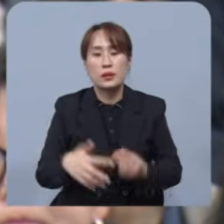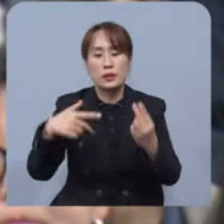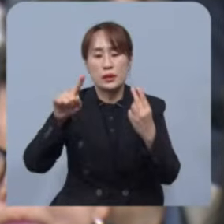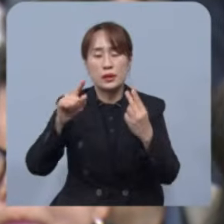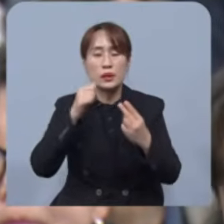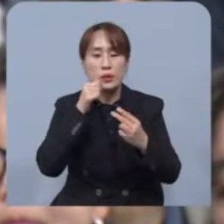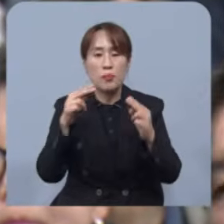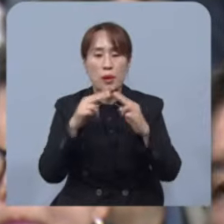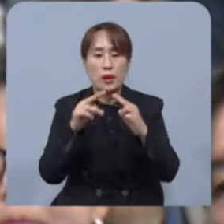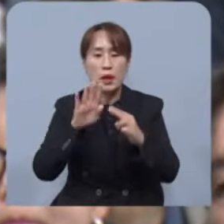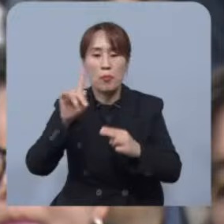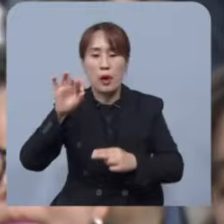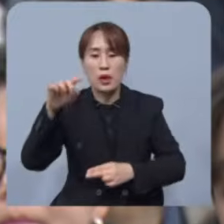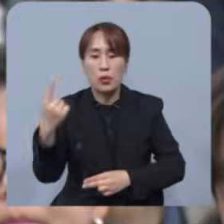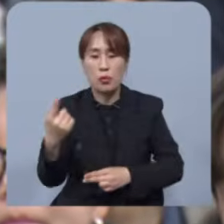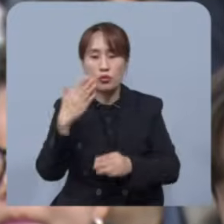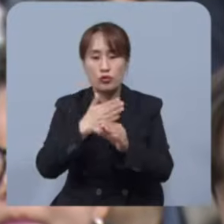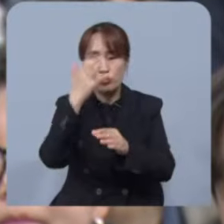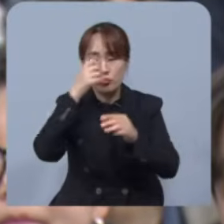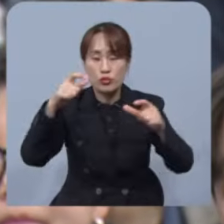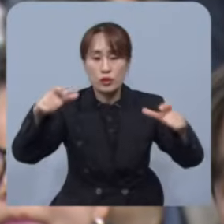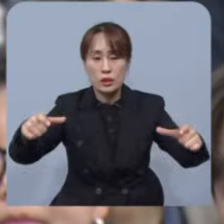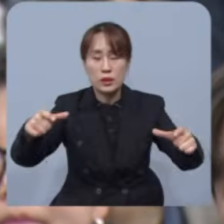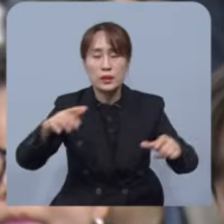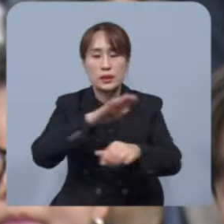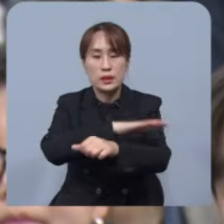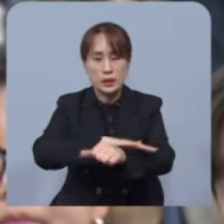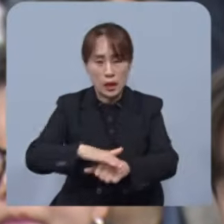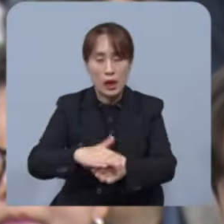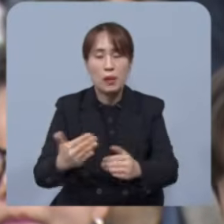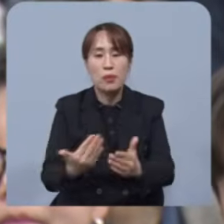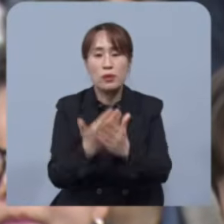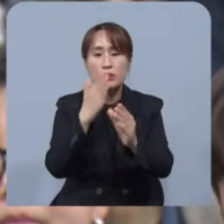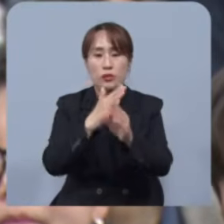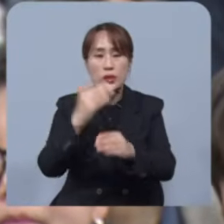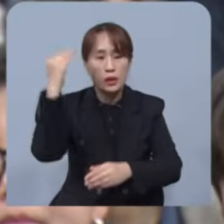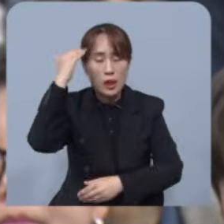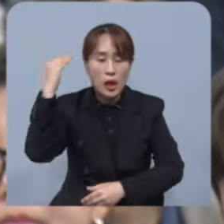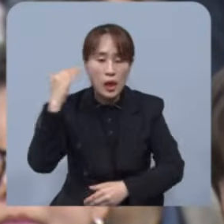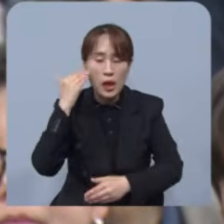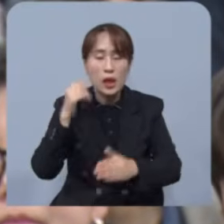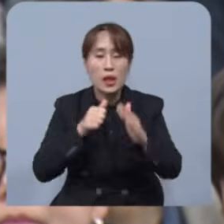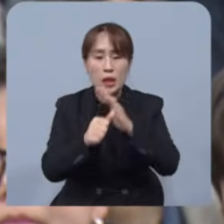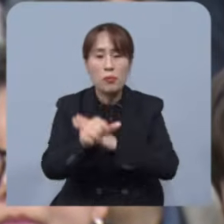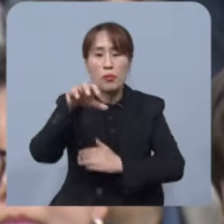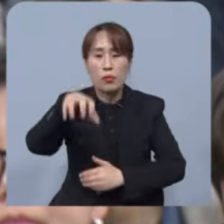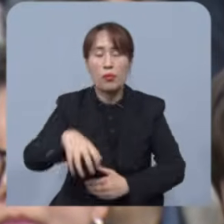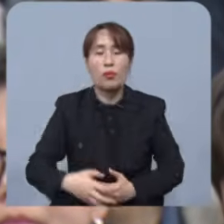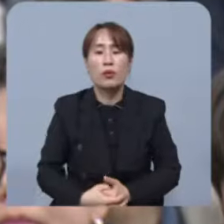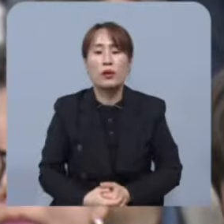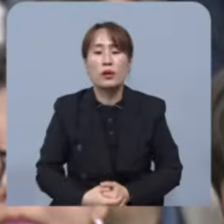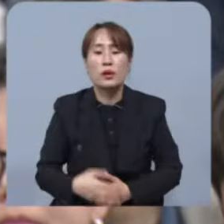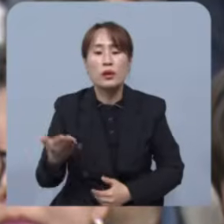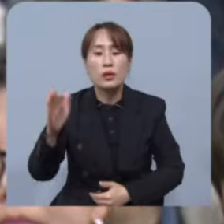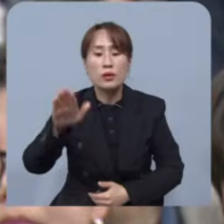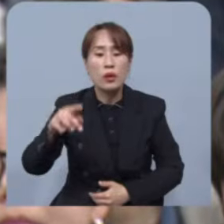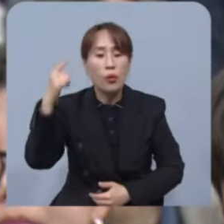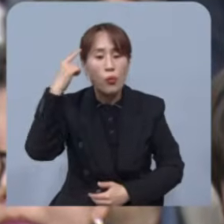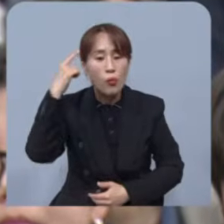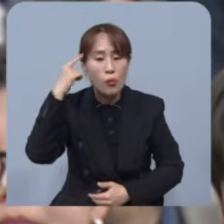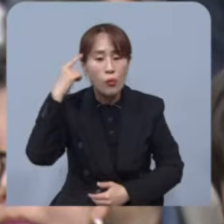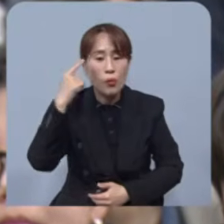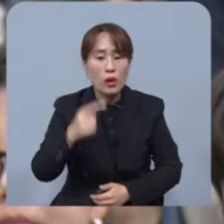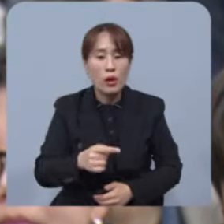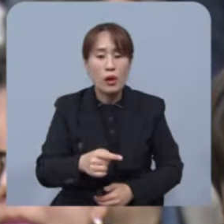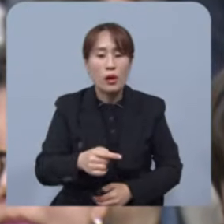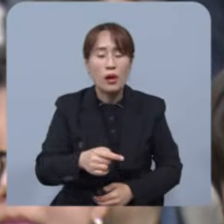전지 반도체 바이오 중심으로 충북이 잘 하고 있고 대한민국을 대표하는 지역입니다. 그런데 왜 생산